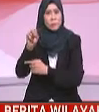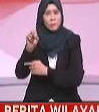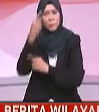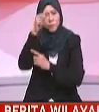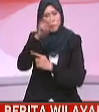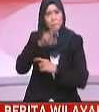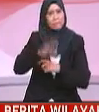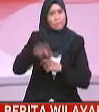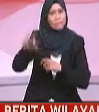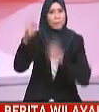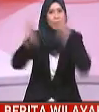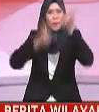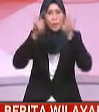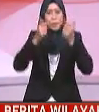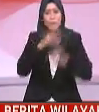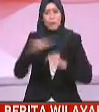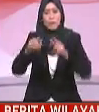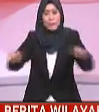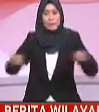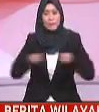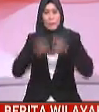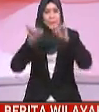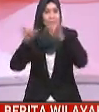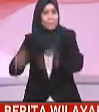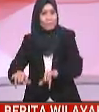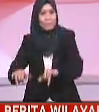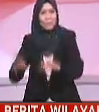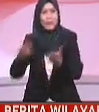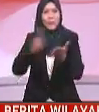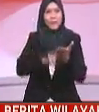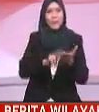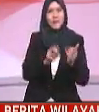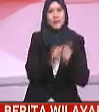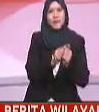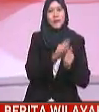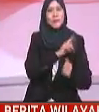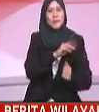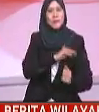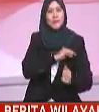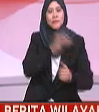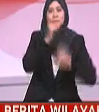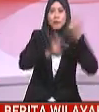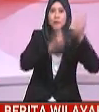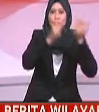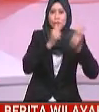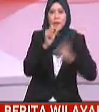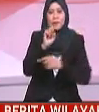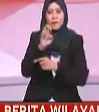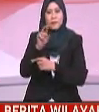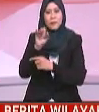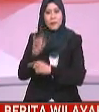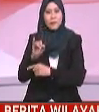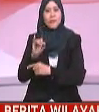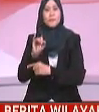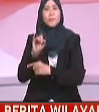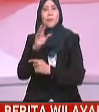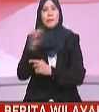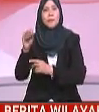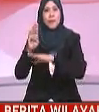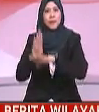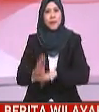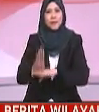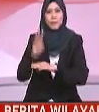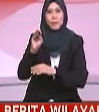pelancongan dan premis penginapan pelancong yang berdaftar dengan Kementerian Pelancongan Seni dan Budaya MOTEC.